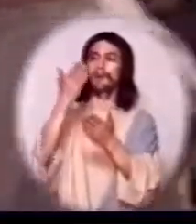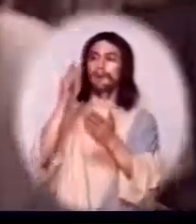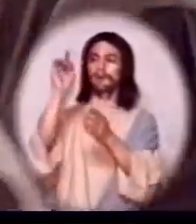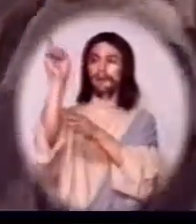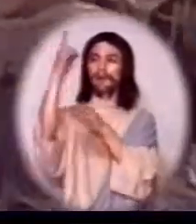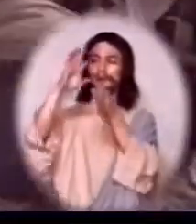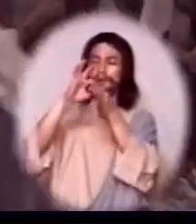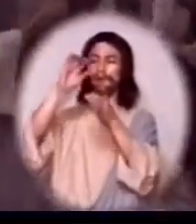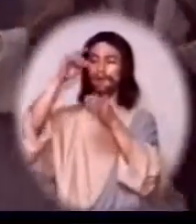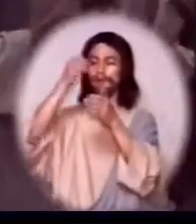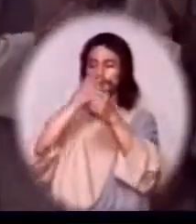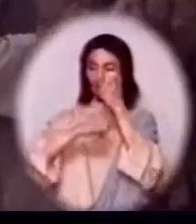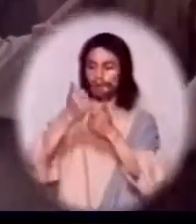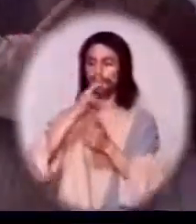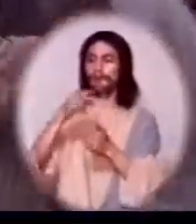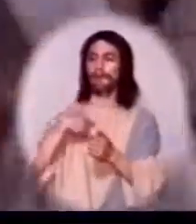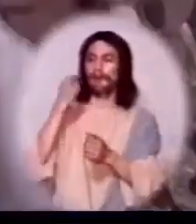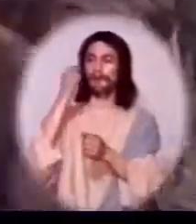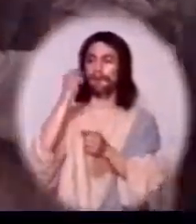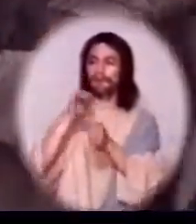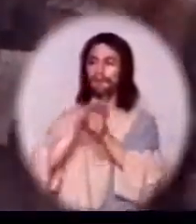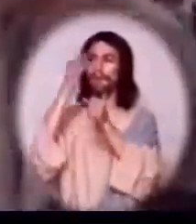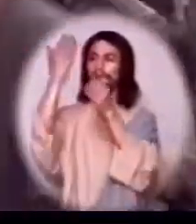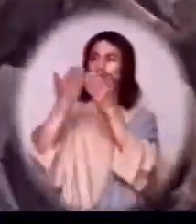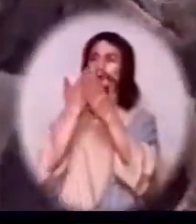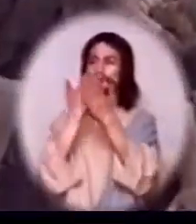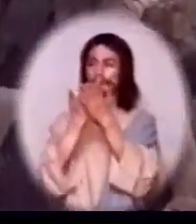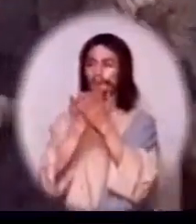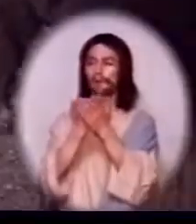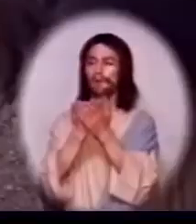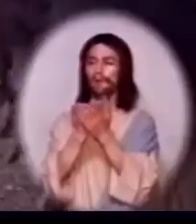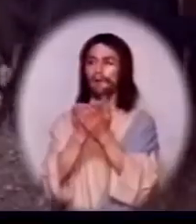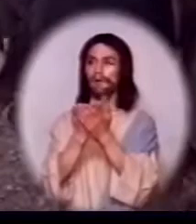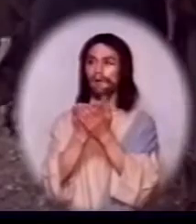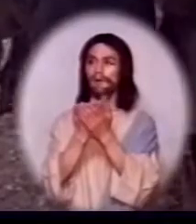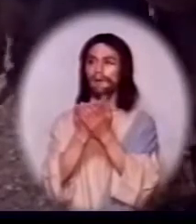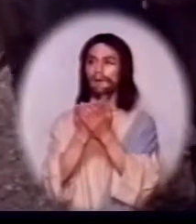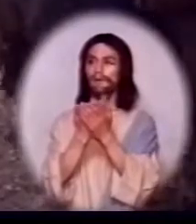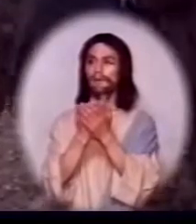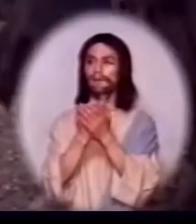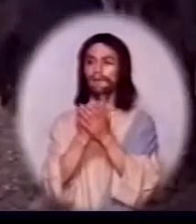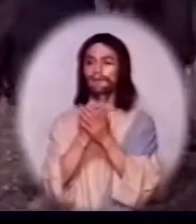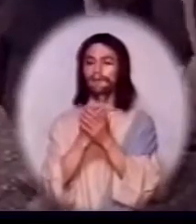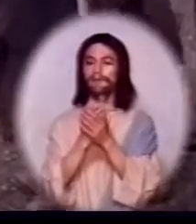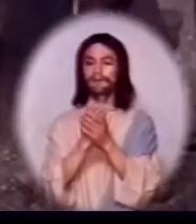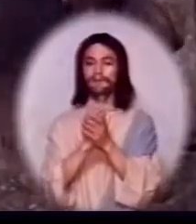다윗의 자손이신 예수님, 저에게 자비를 베푸소서.